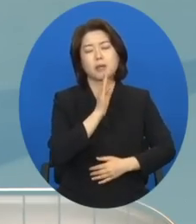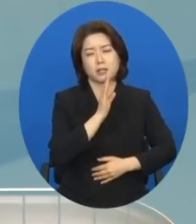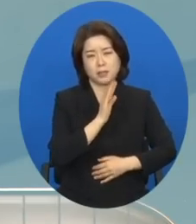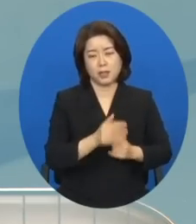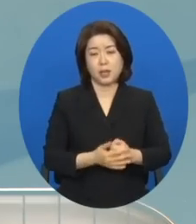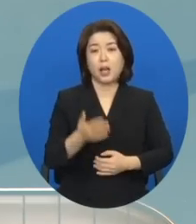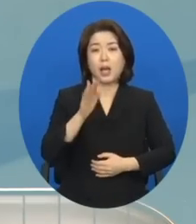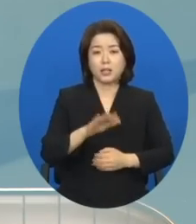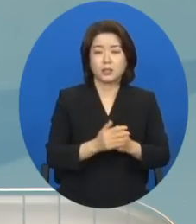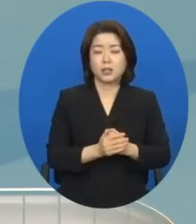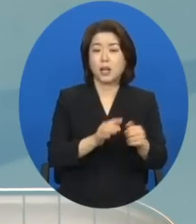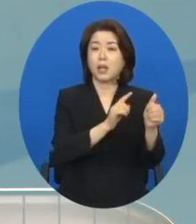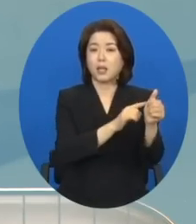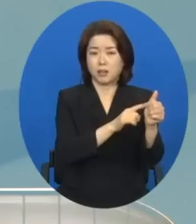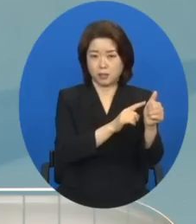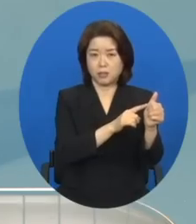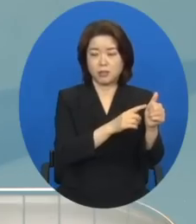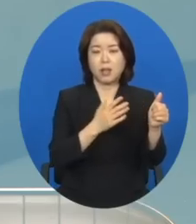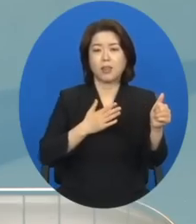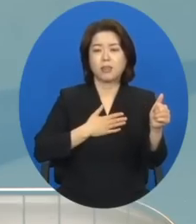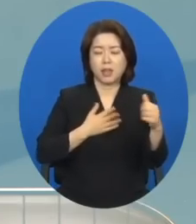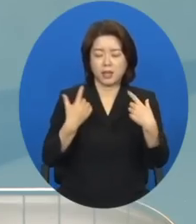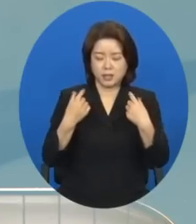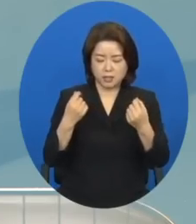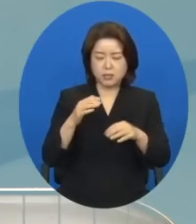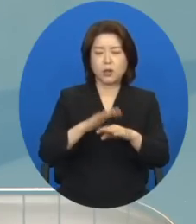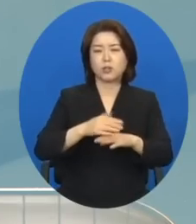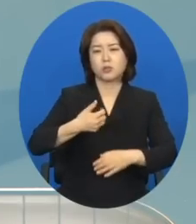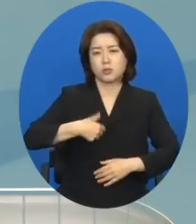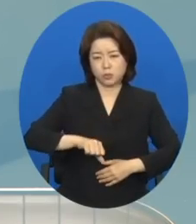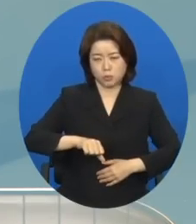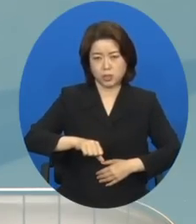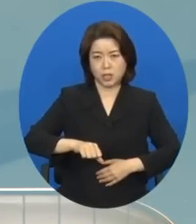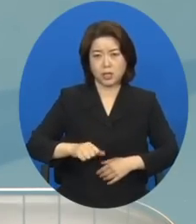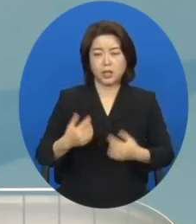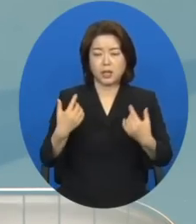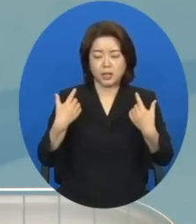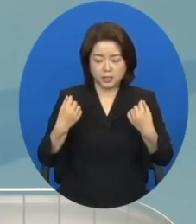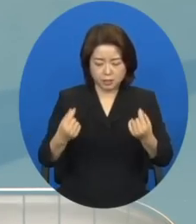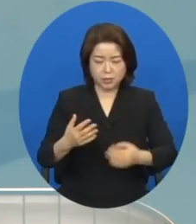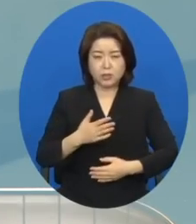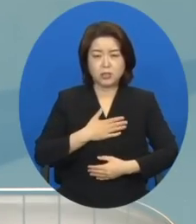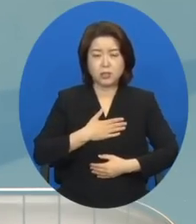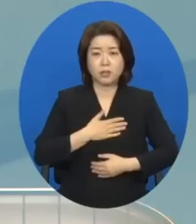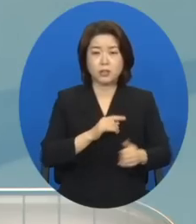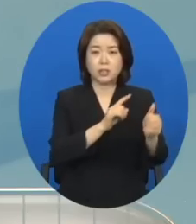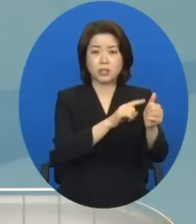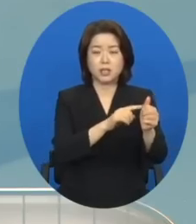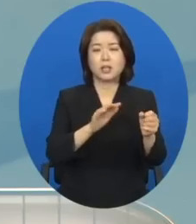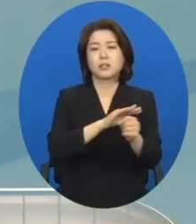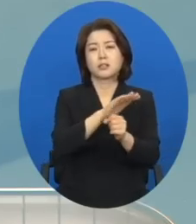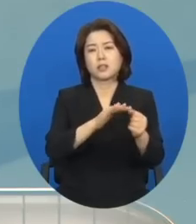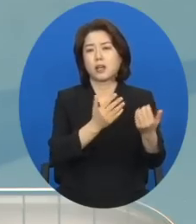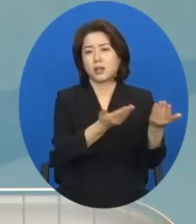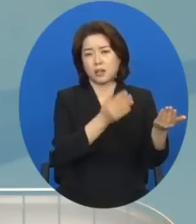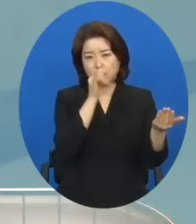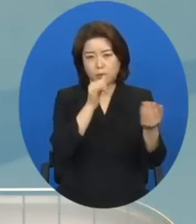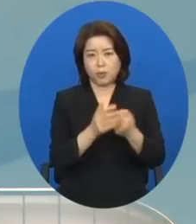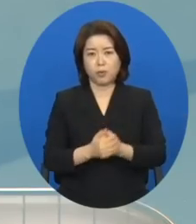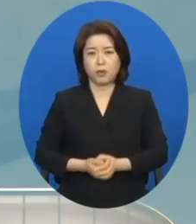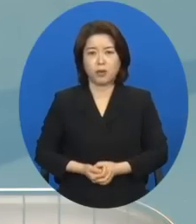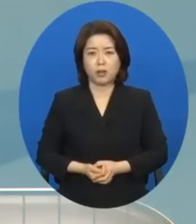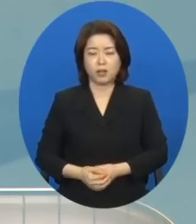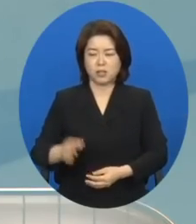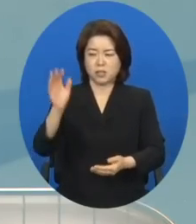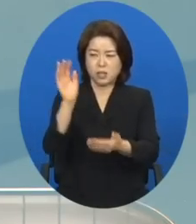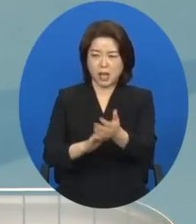그러나 에런은 내 여전히 나의 손자이고 아직도 저는 그를 사랑합니다. 아유,